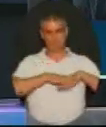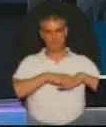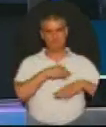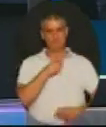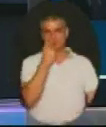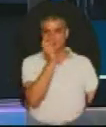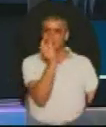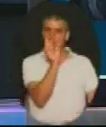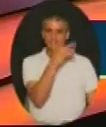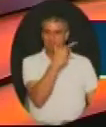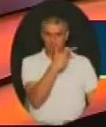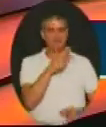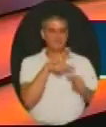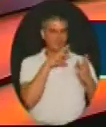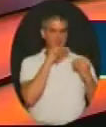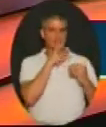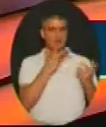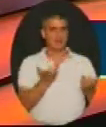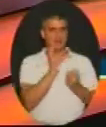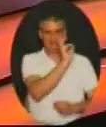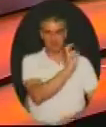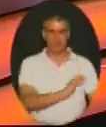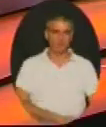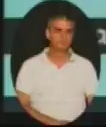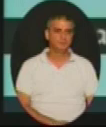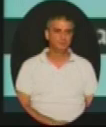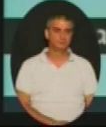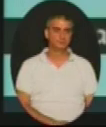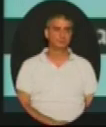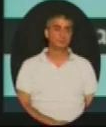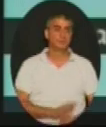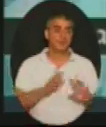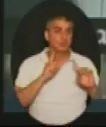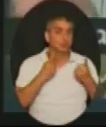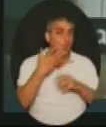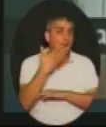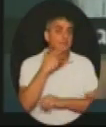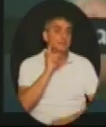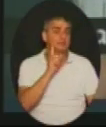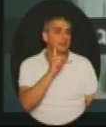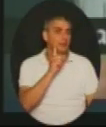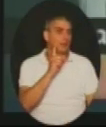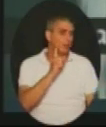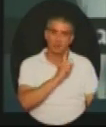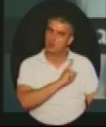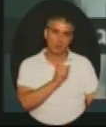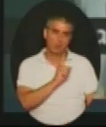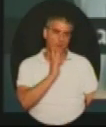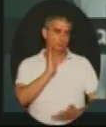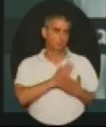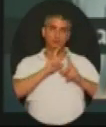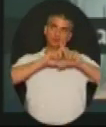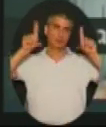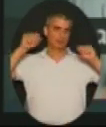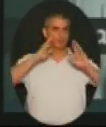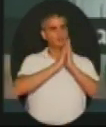נראה קמצוץ מהמערכה הזאת ונדבר על כלי המלחמה שלו. מה שקורה למדינת ישראל לא מוכרע על ידי שלטי